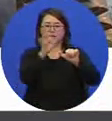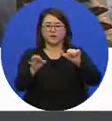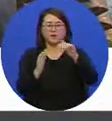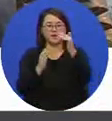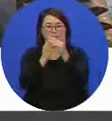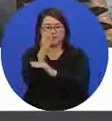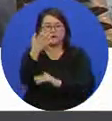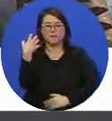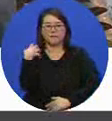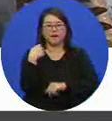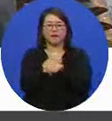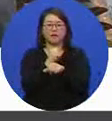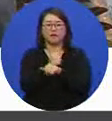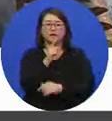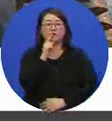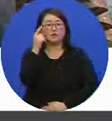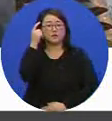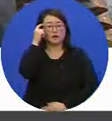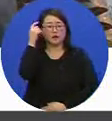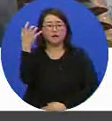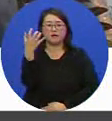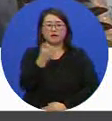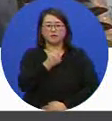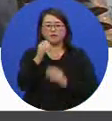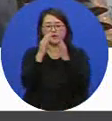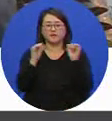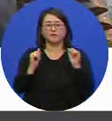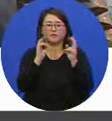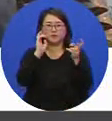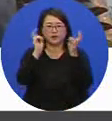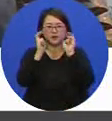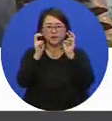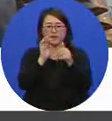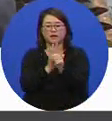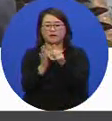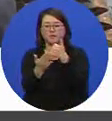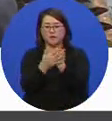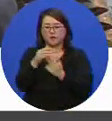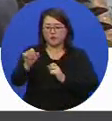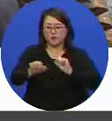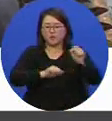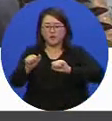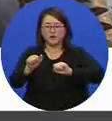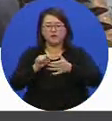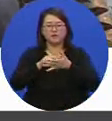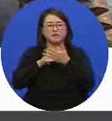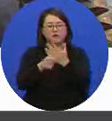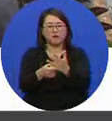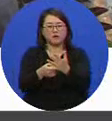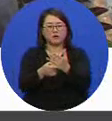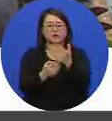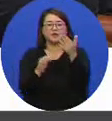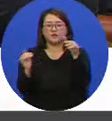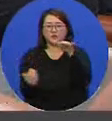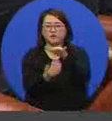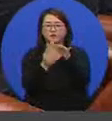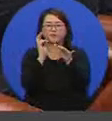저희 지역업체들이. 그래서 또 지역의 어떤 그 협력과 활성화가 적극적으로 되지 않을까라는 생각을 갖고